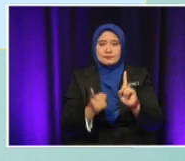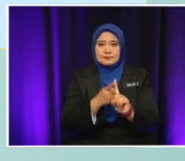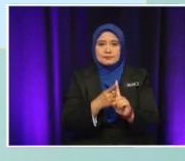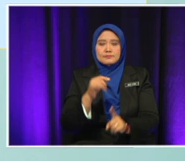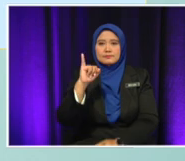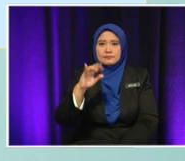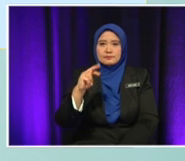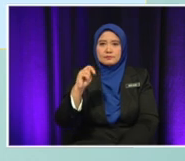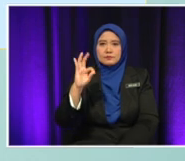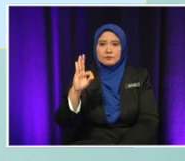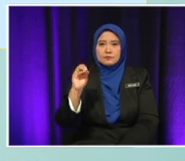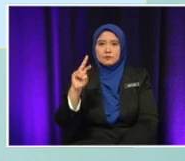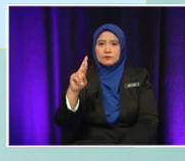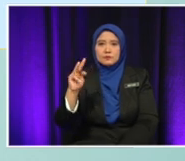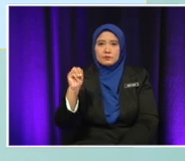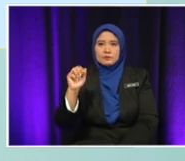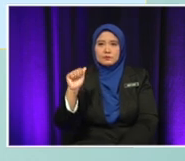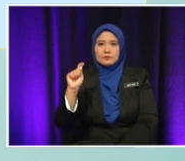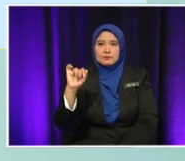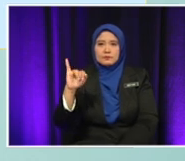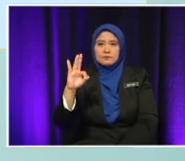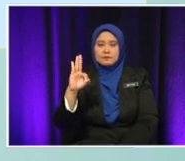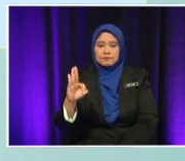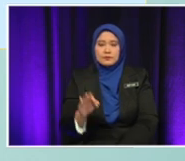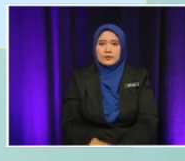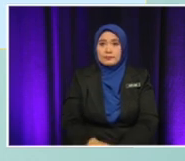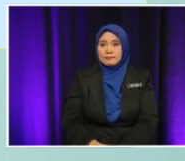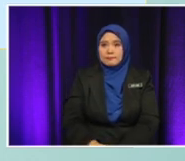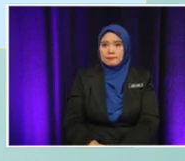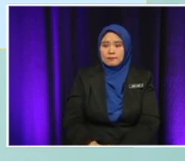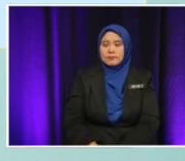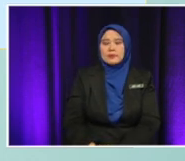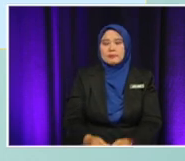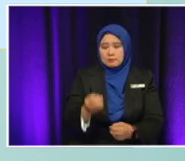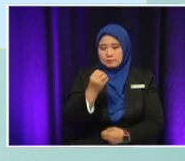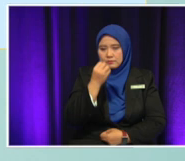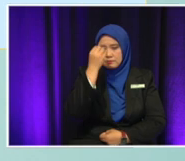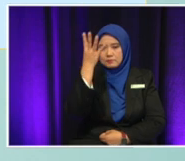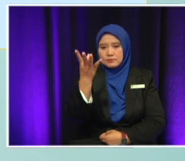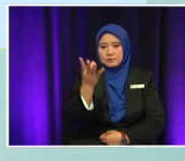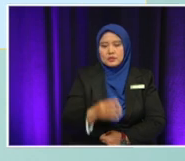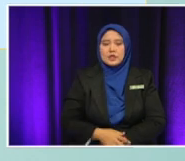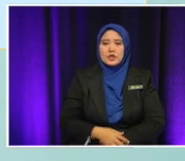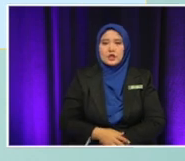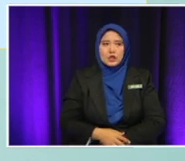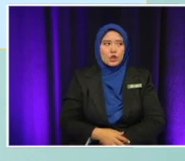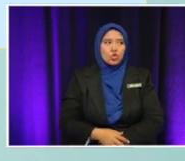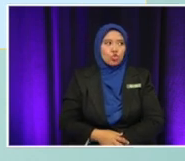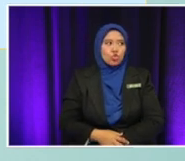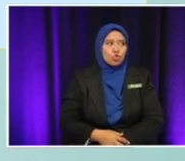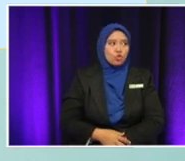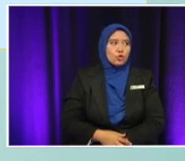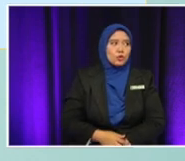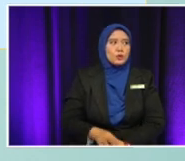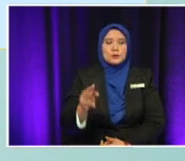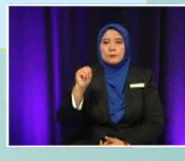menyampaikan mistis dan penerangan yang terperinci tentang produk yang tipe promosikan Oke ini perlu